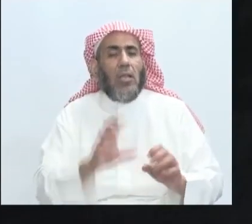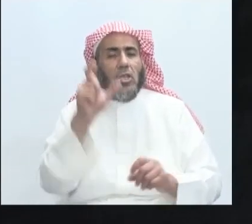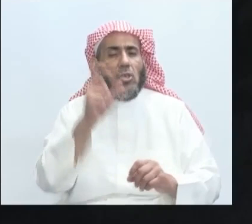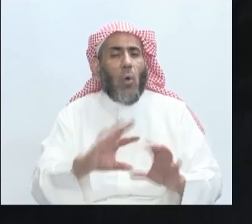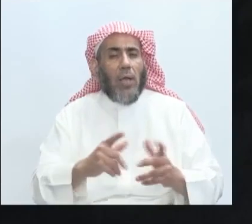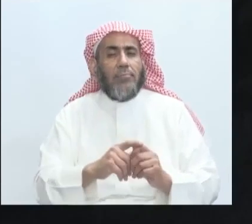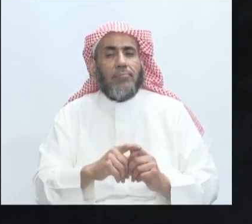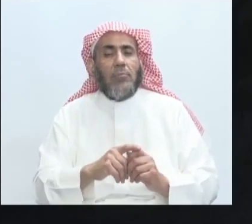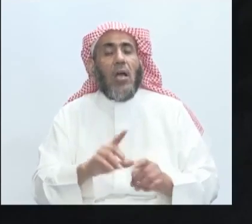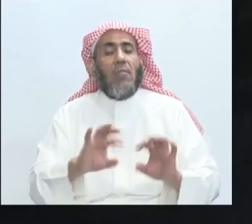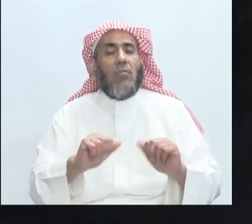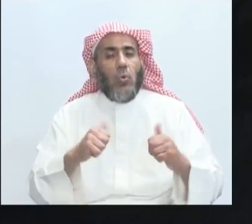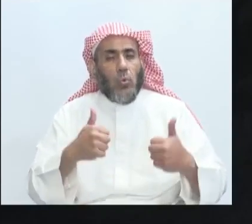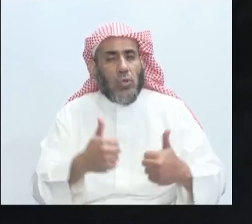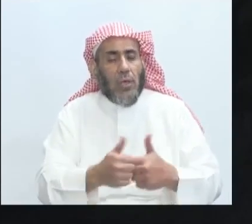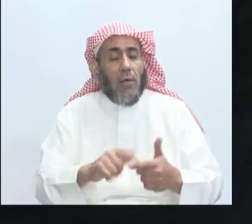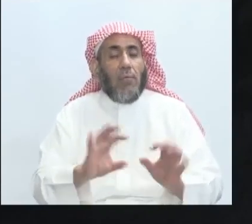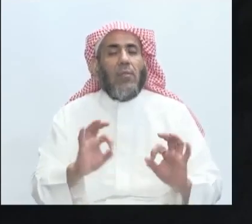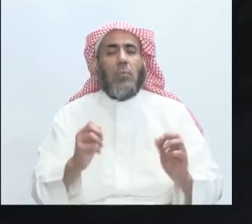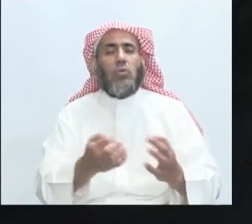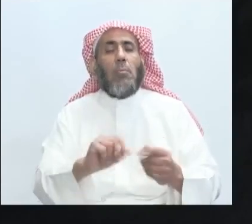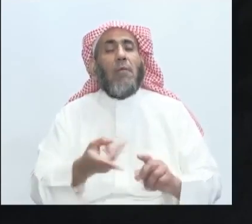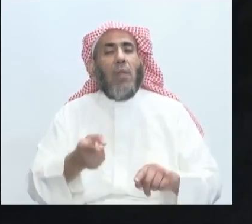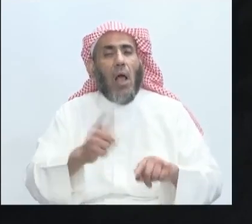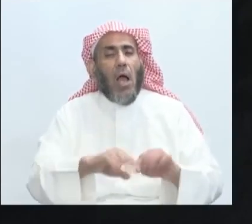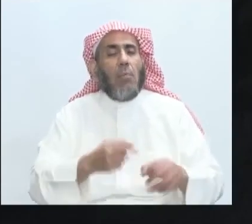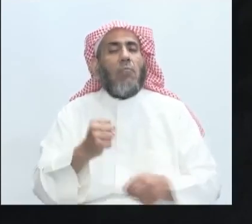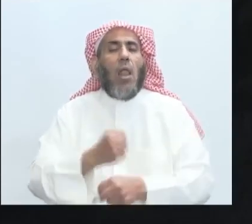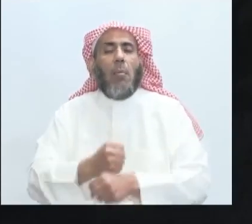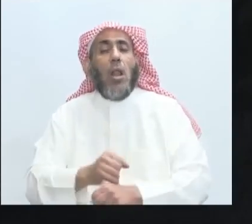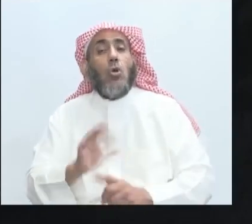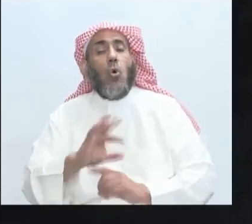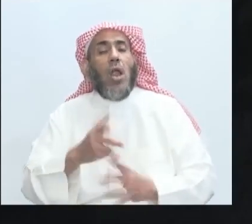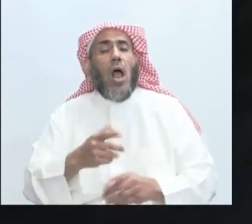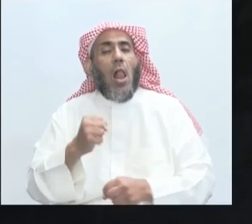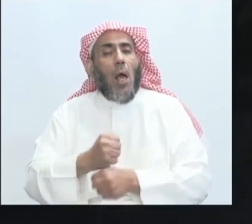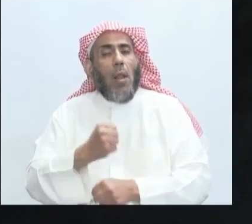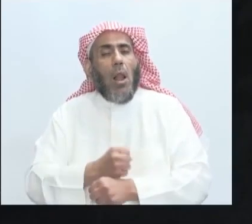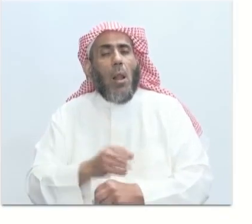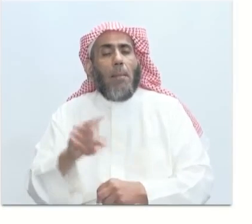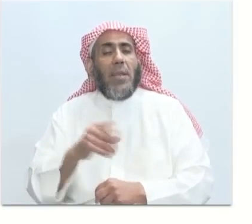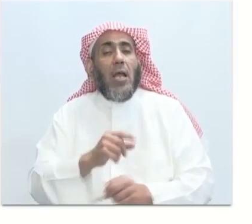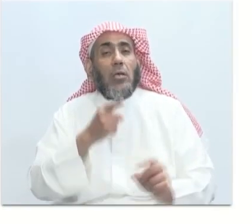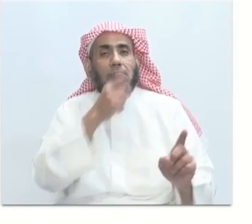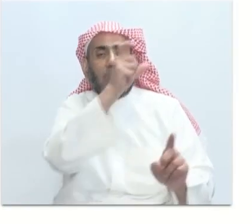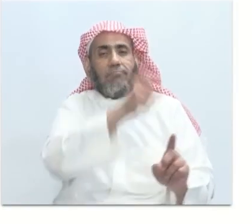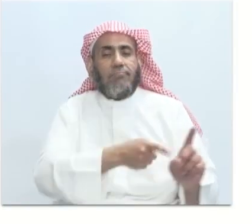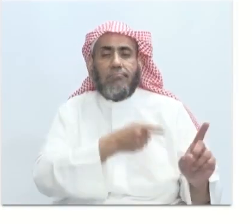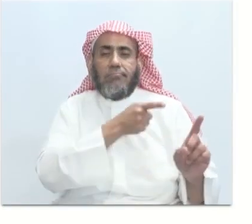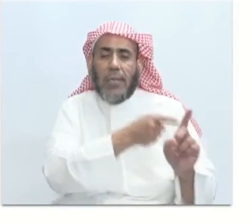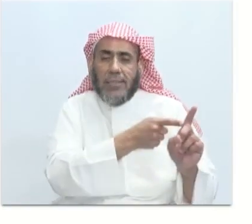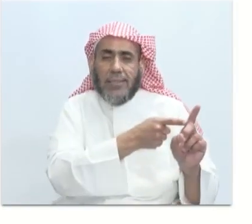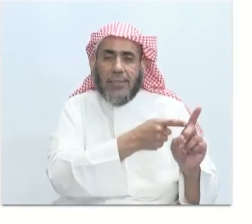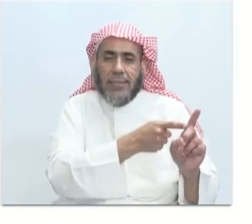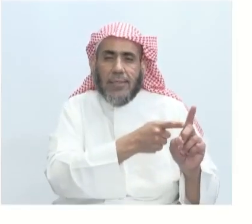سواء في الاسره في المجتمع في الاقارب في العمل تؤثر على العمل منها نطلق على